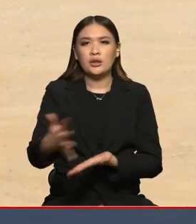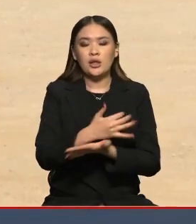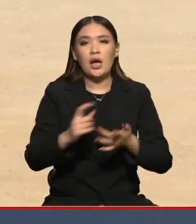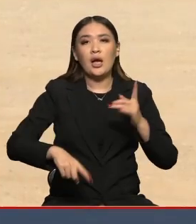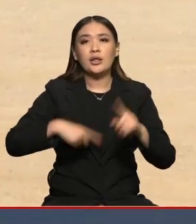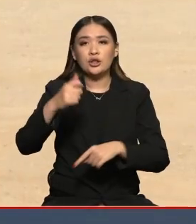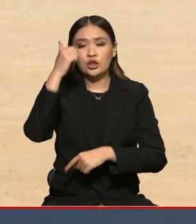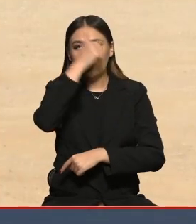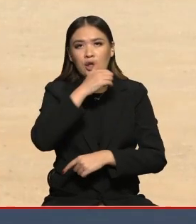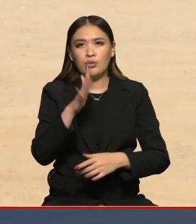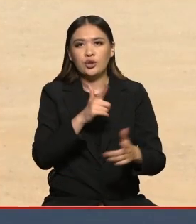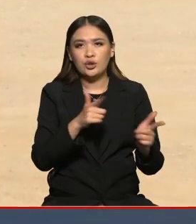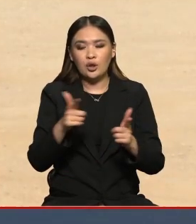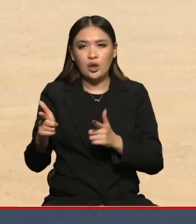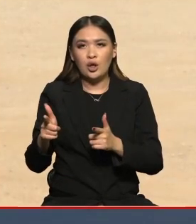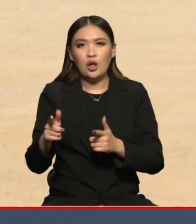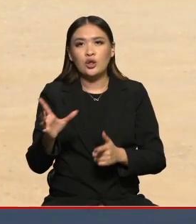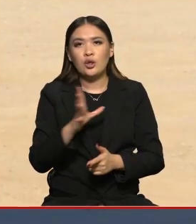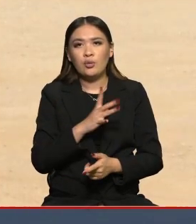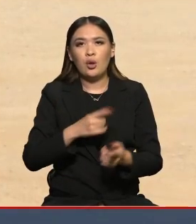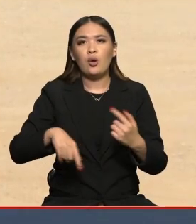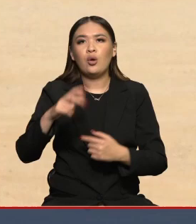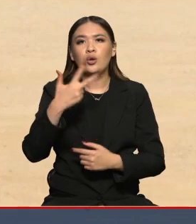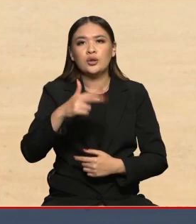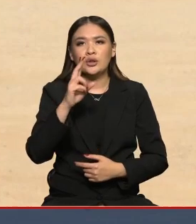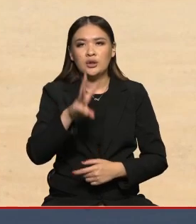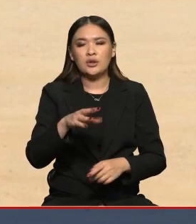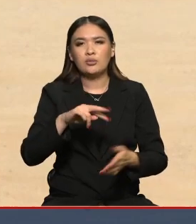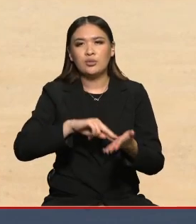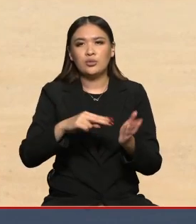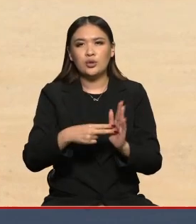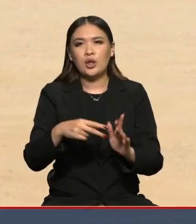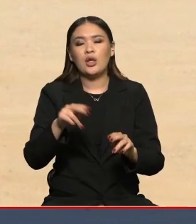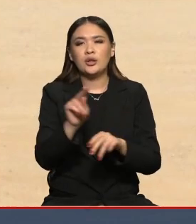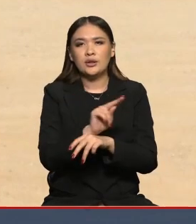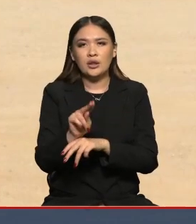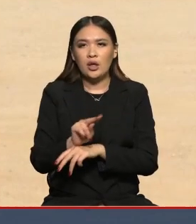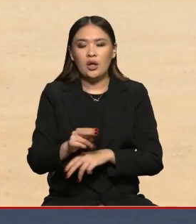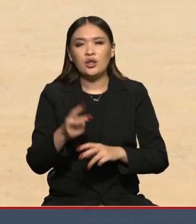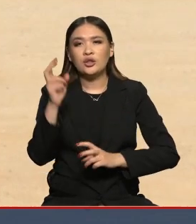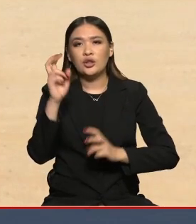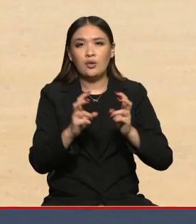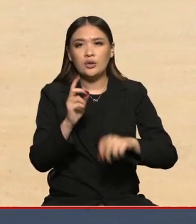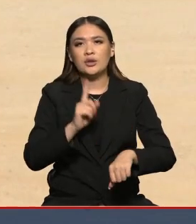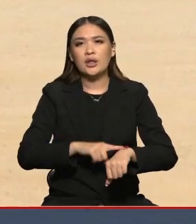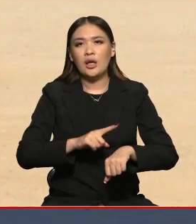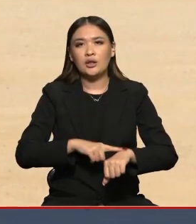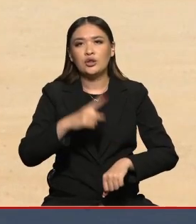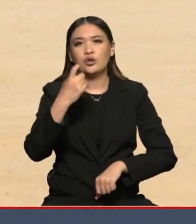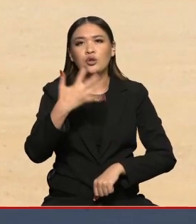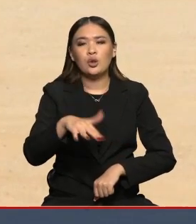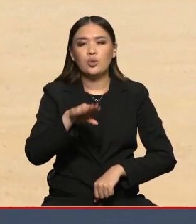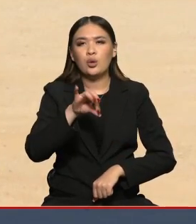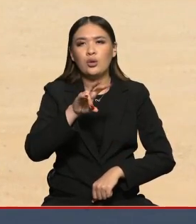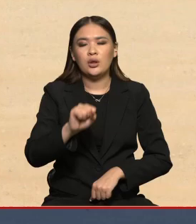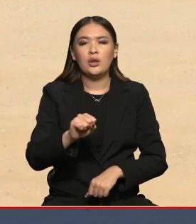дайындық жұмыстары жүреді. Биыл айналма жолдың 30 шақырымын салу жоспарлап отырмыз. Біздің асфальтты зауытымыз сағатына 150 тонна